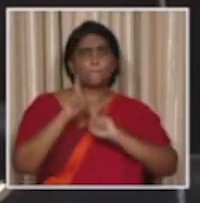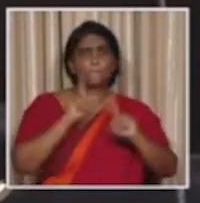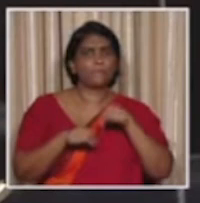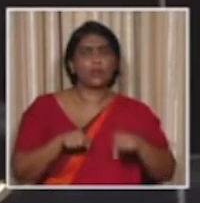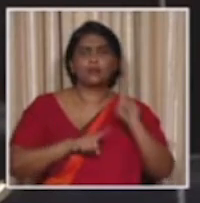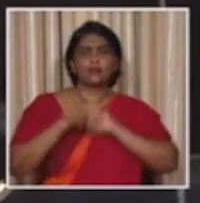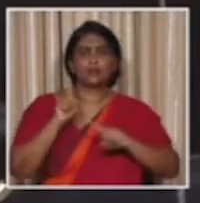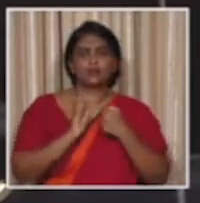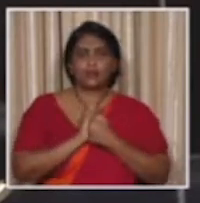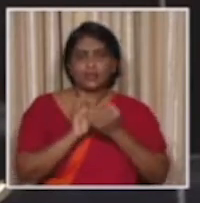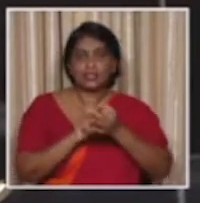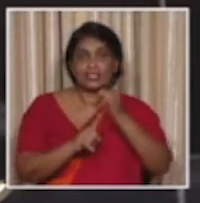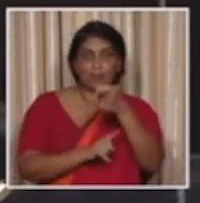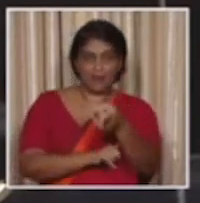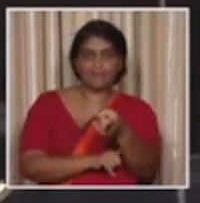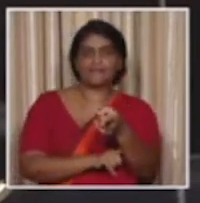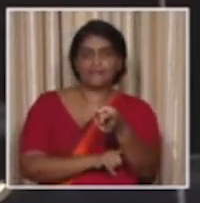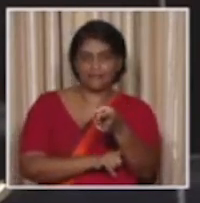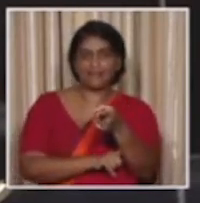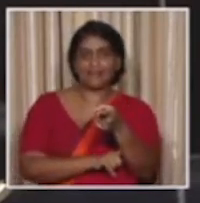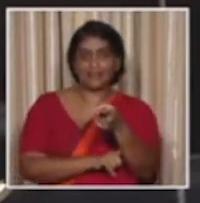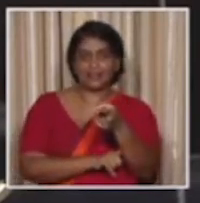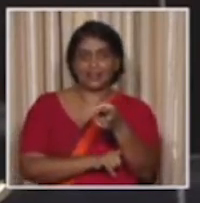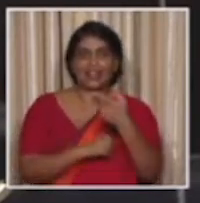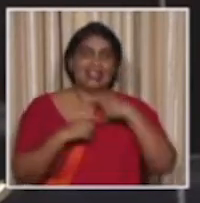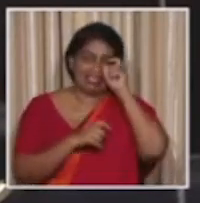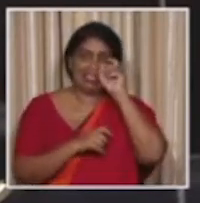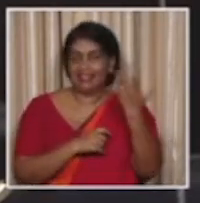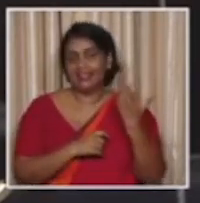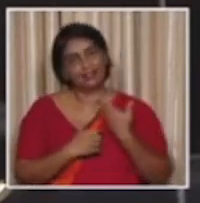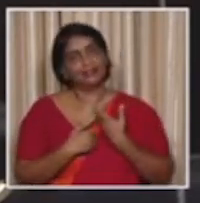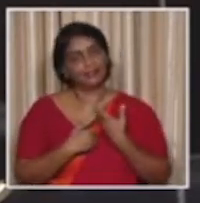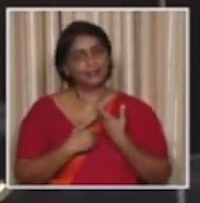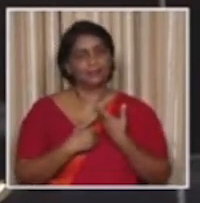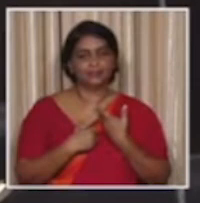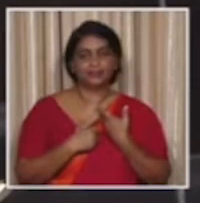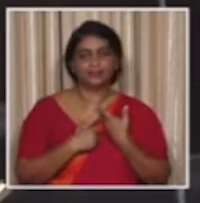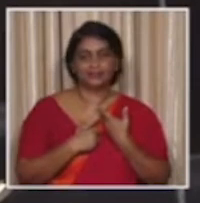මේක ගරු ජනාධිපතිතුමා වයින්නෝ? සර් මන්ත්‍රීතුමා මම දැක්කේ නැහැ. ඉතින් ගරු